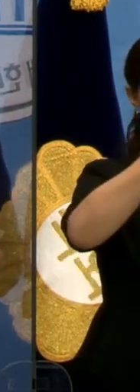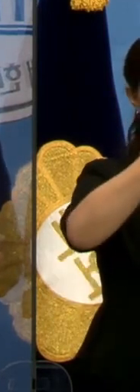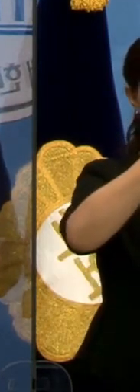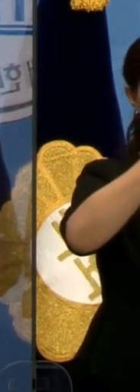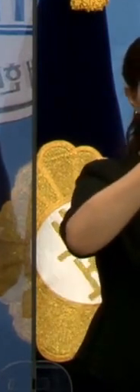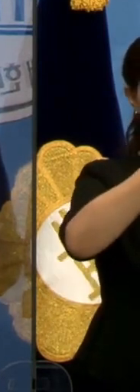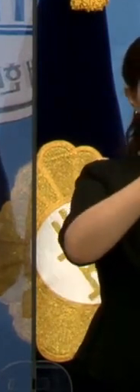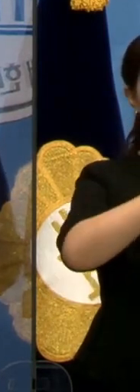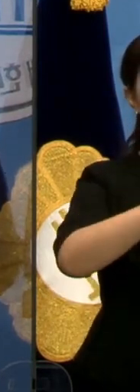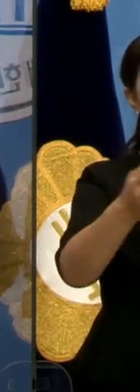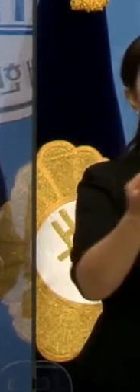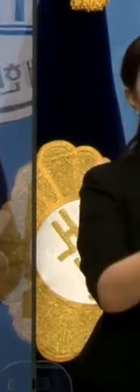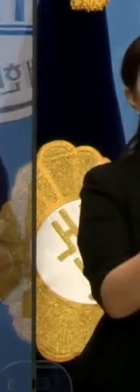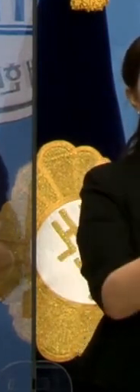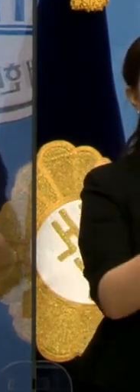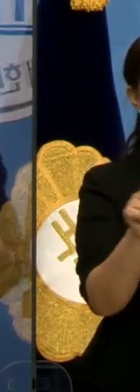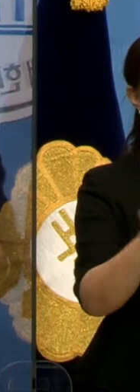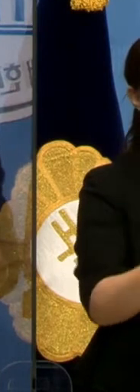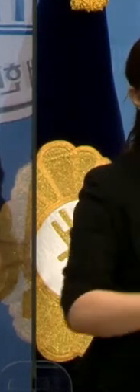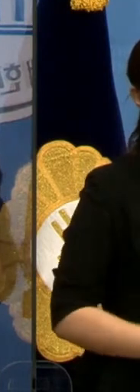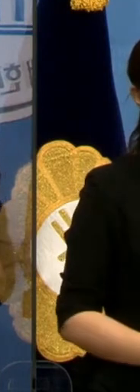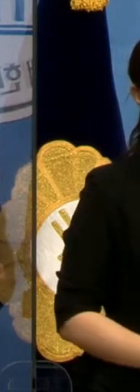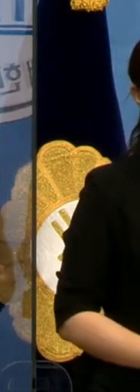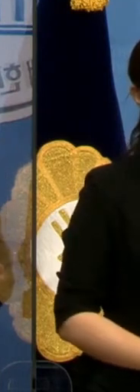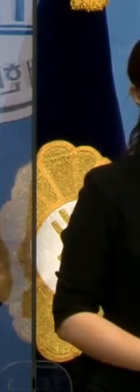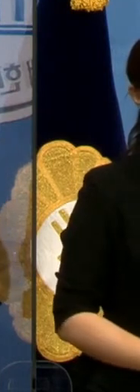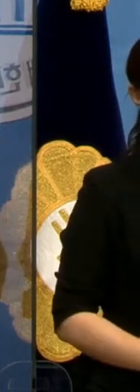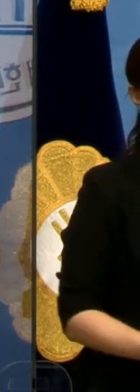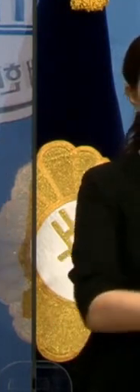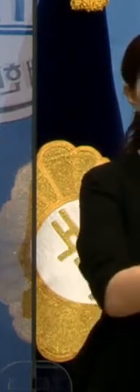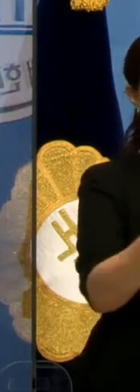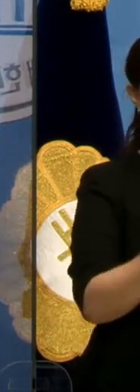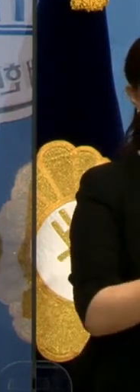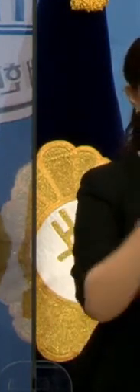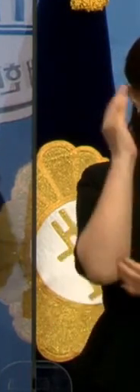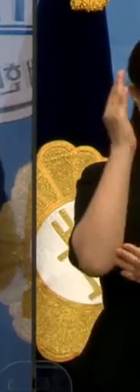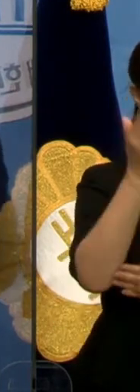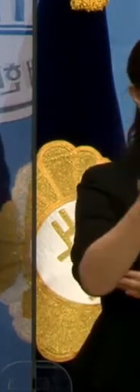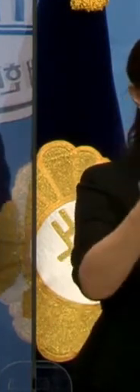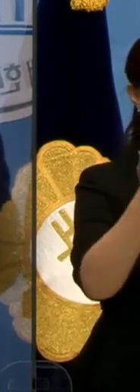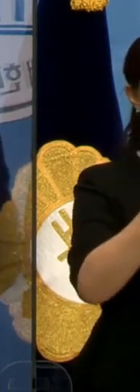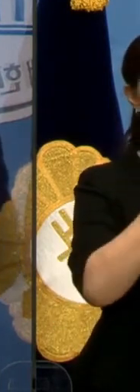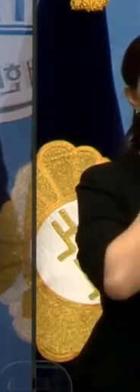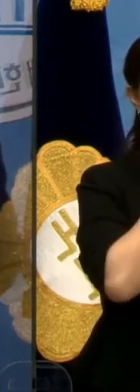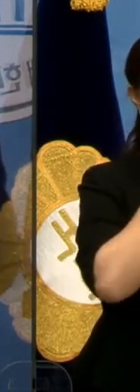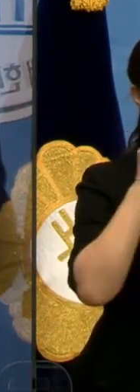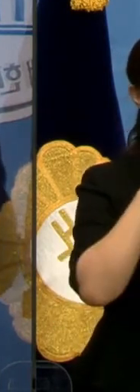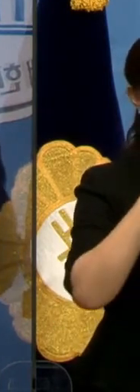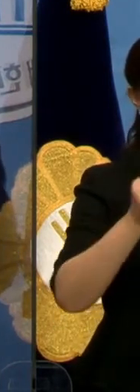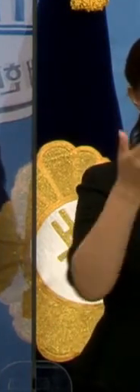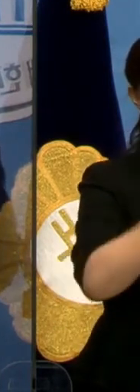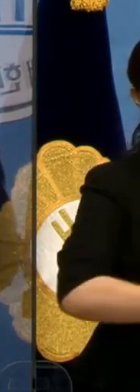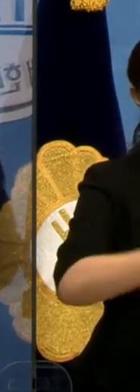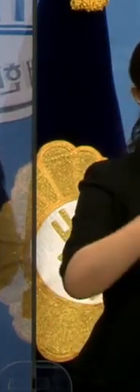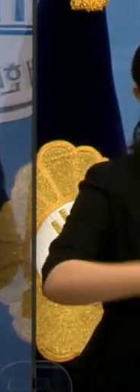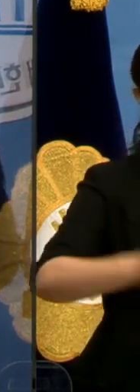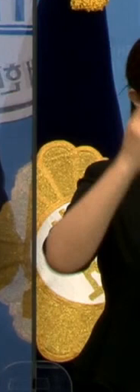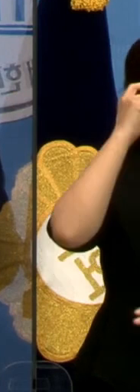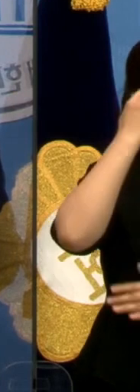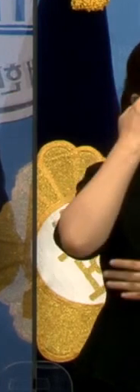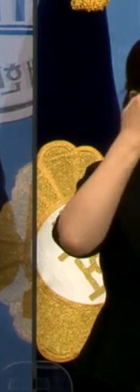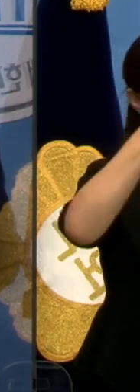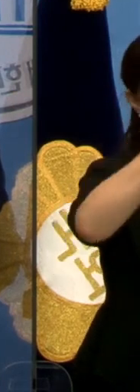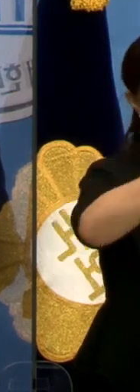첫 번째 해법으로 오늘 여러분께 말씀드리는 게 토지공개념 3법입니다.